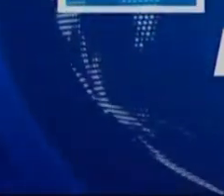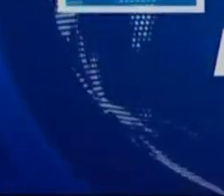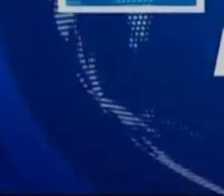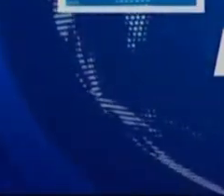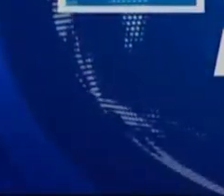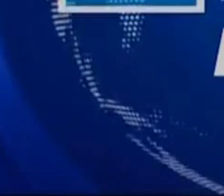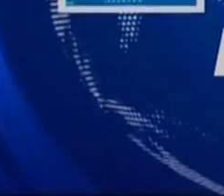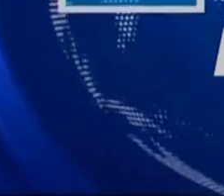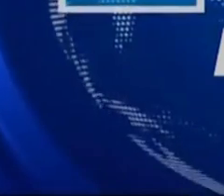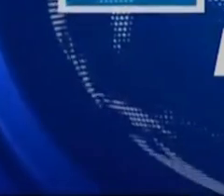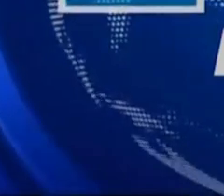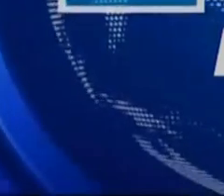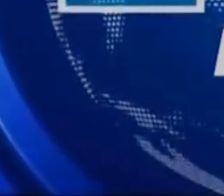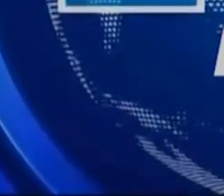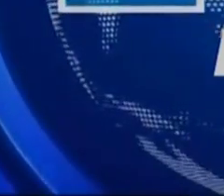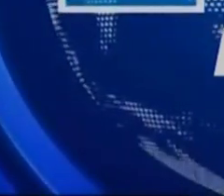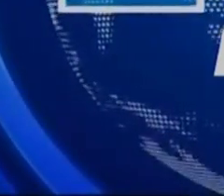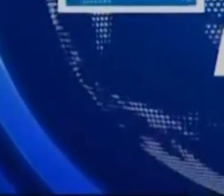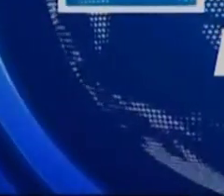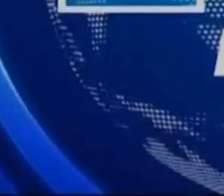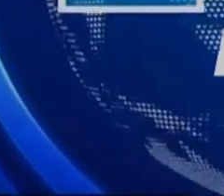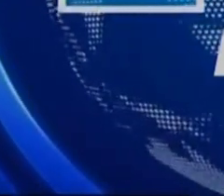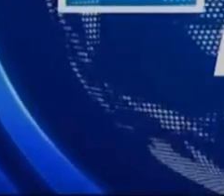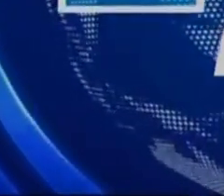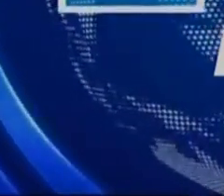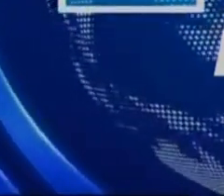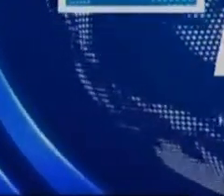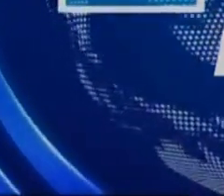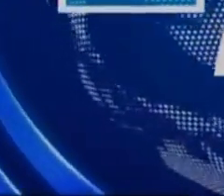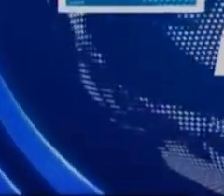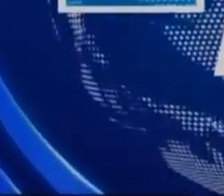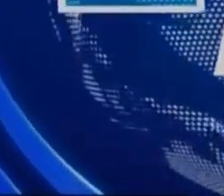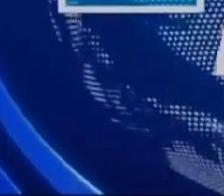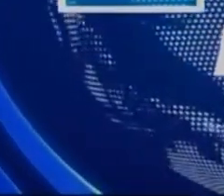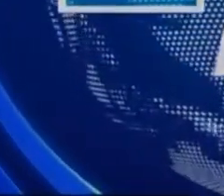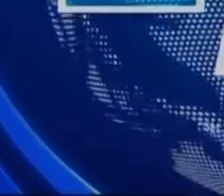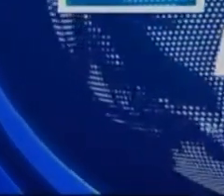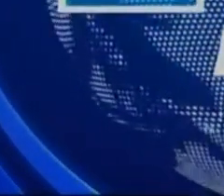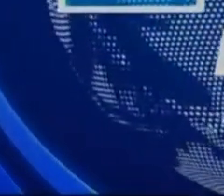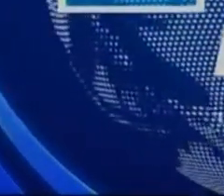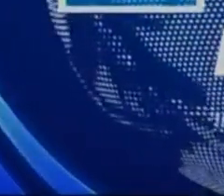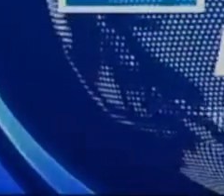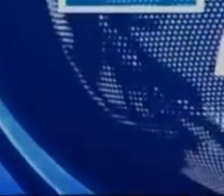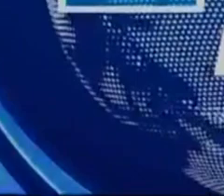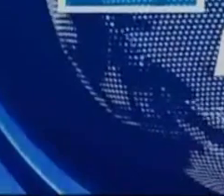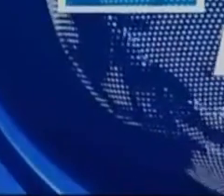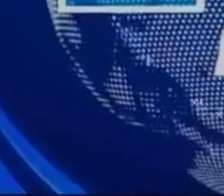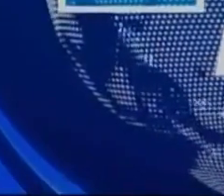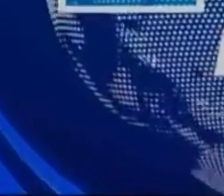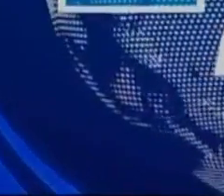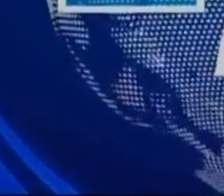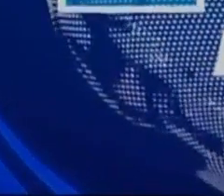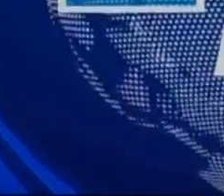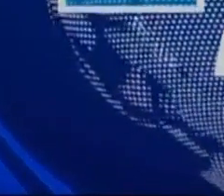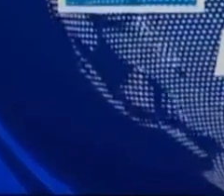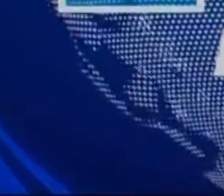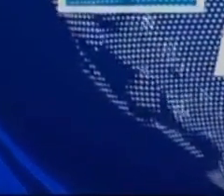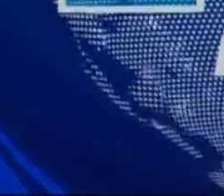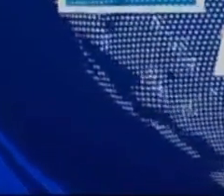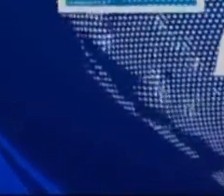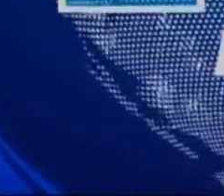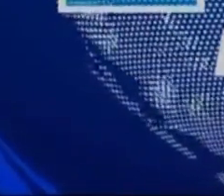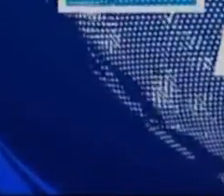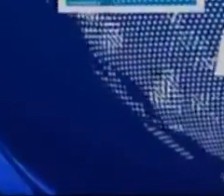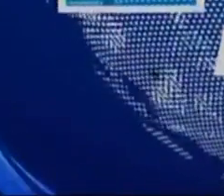78e session de l'Assemblée générale des Nations Unies. Sauf changement de dernière minute, Félix Tshisekedi va prendre parole devant la tribune de l'ONU